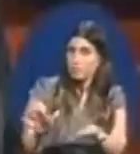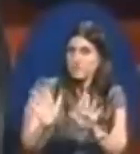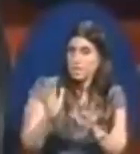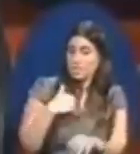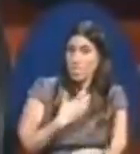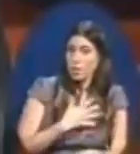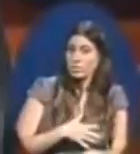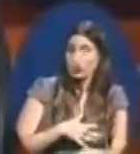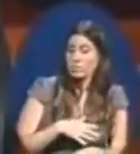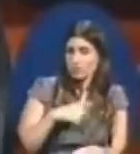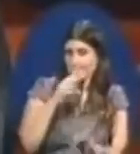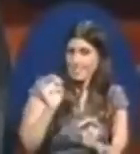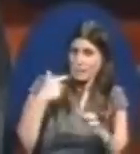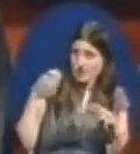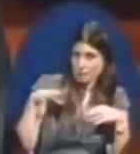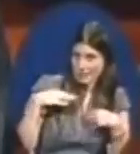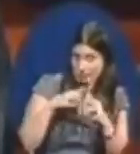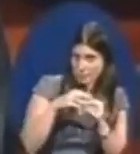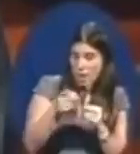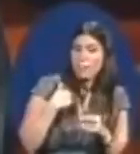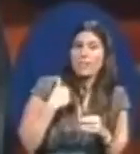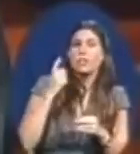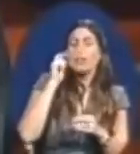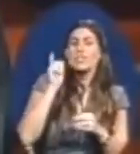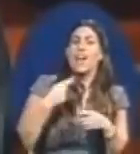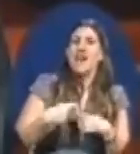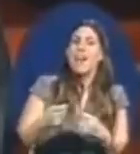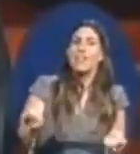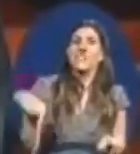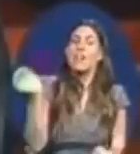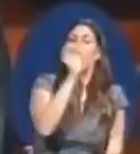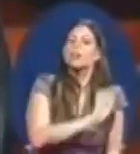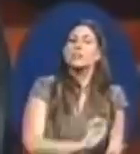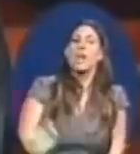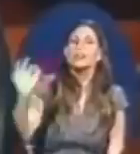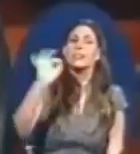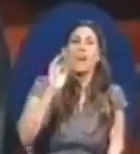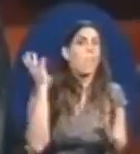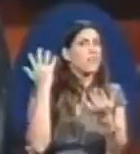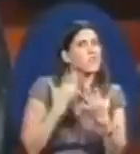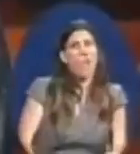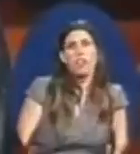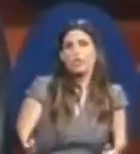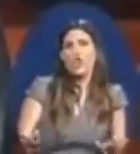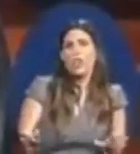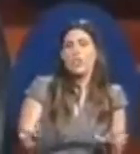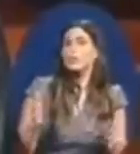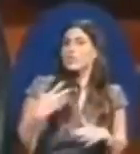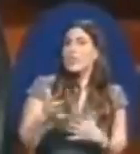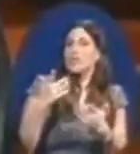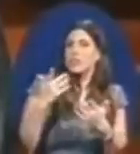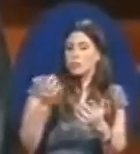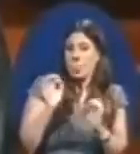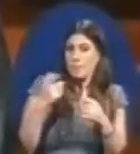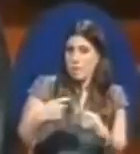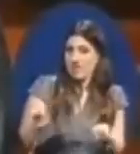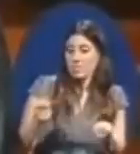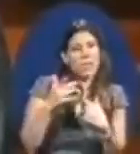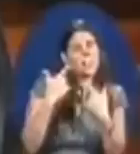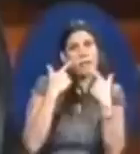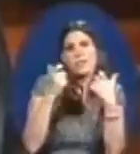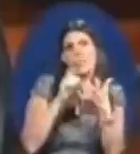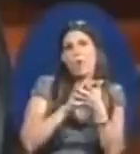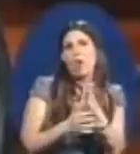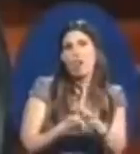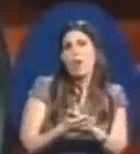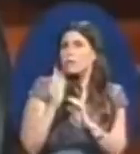בוא נגיד שאני אסכים איתך, ואני חושבת שצריך להפריט את הדבר הזה. כן. עדיין, הכשל המשמעותי ביותר, שאחרי שמפריטים, לא מפקחים